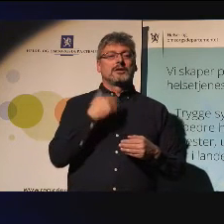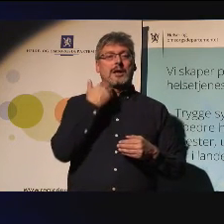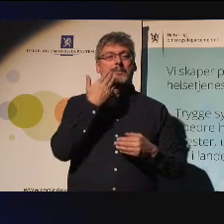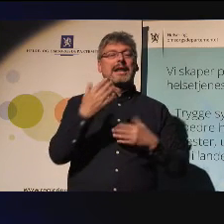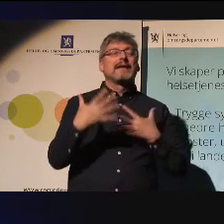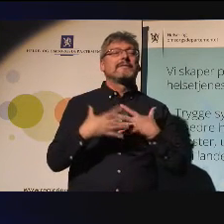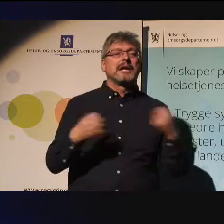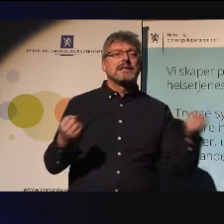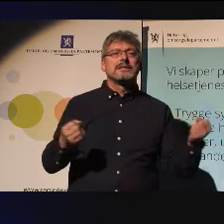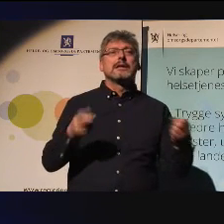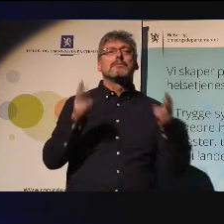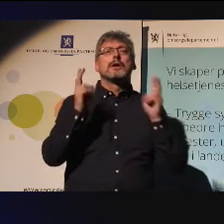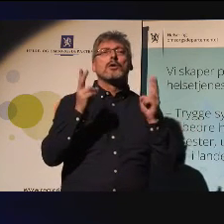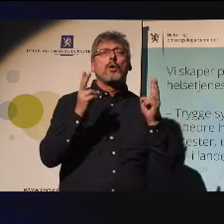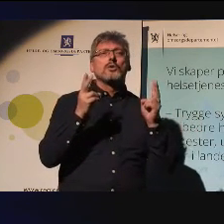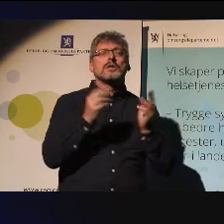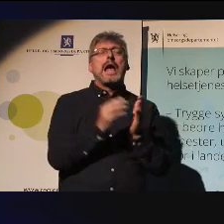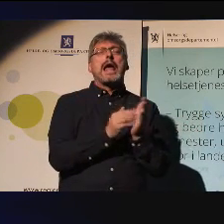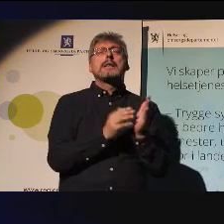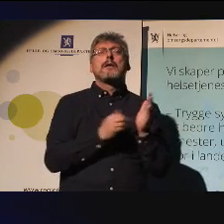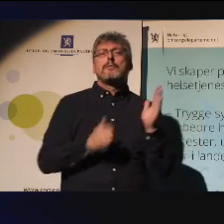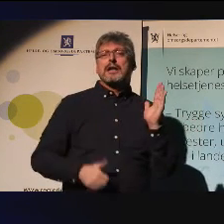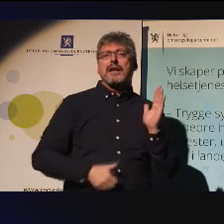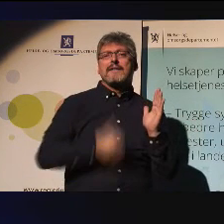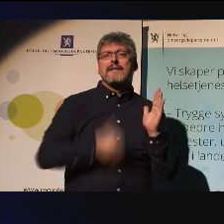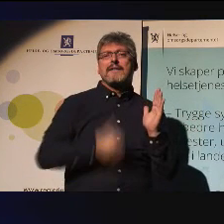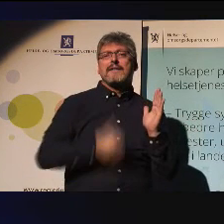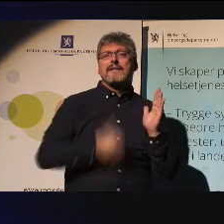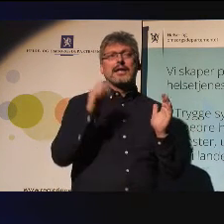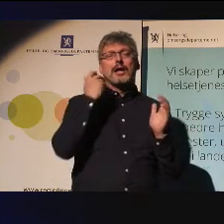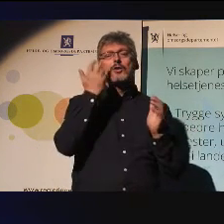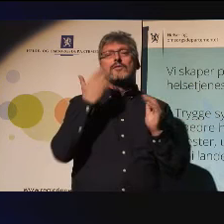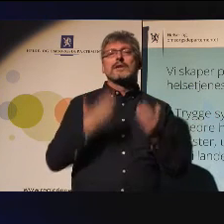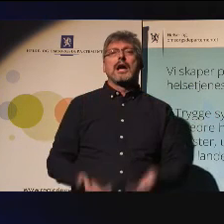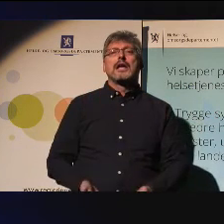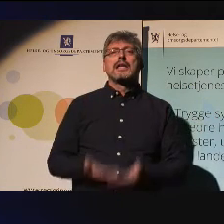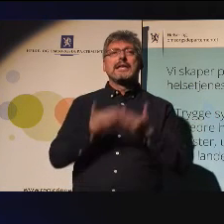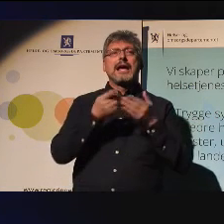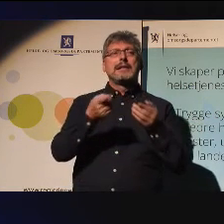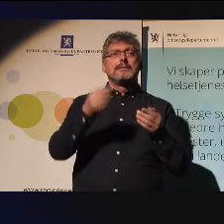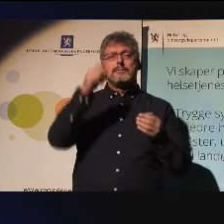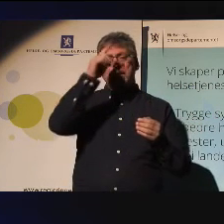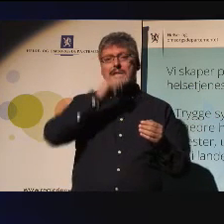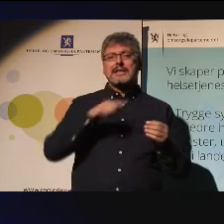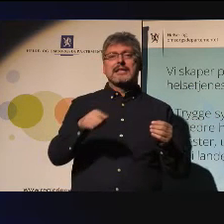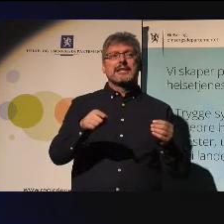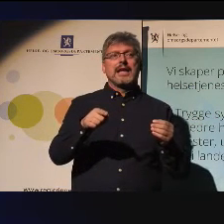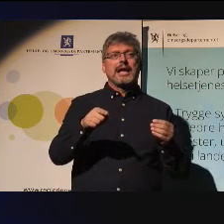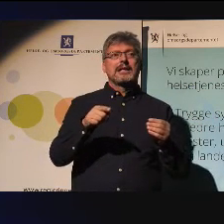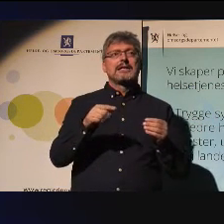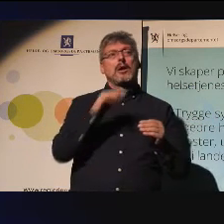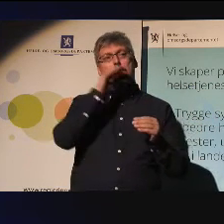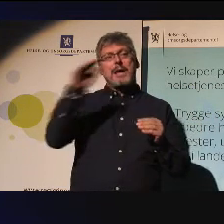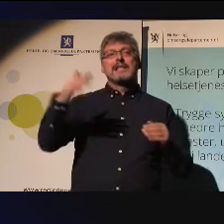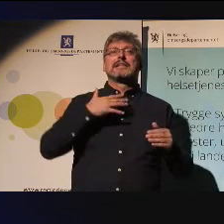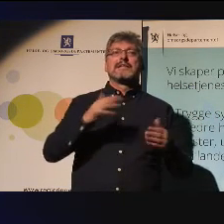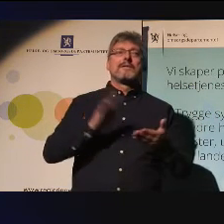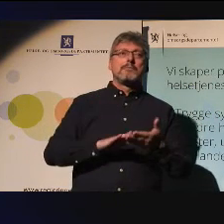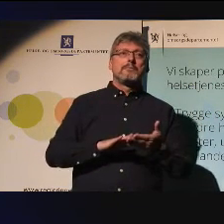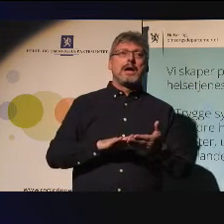det er kanskje enda viktigere når en skal hjelpe mennesker til å mestre livet med sykdommer og